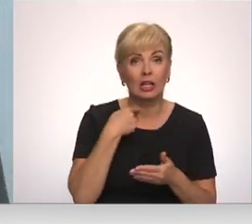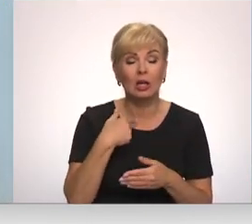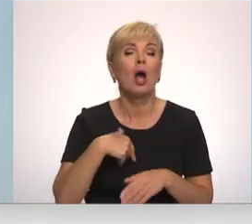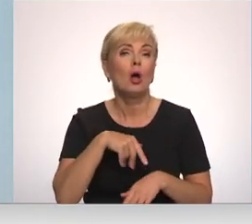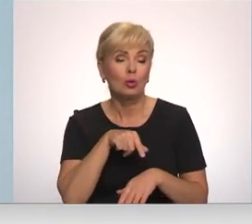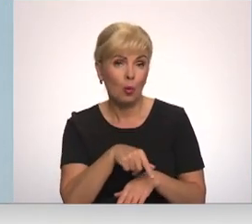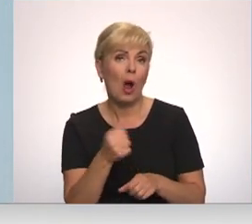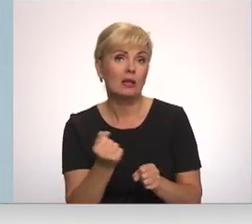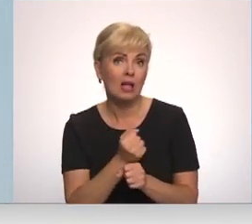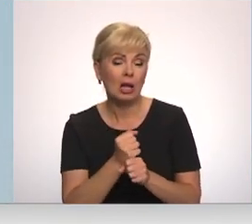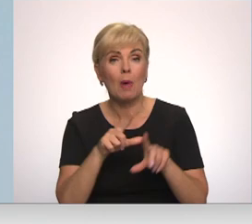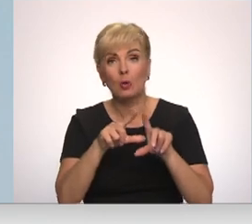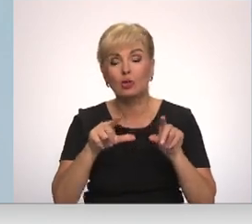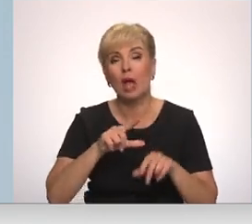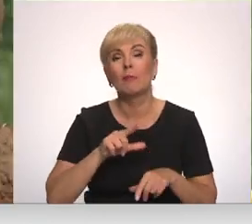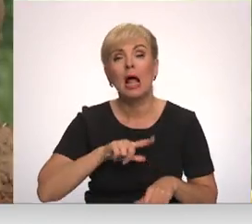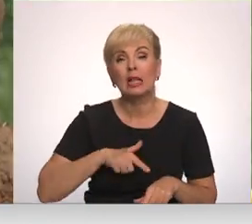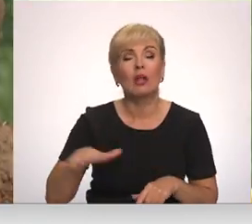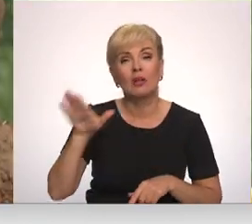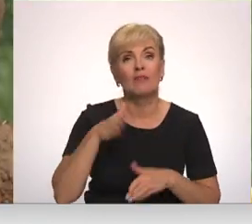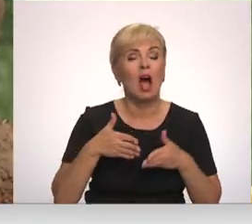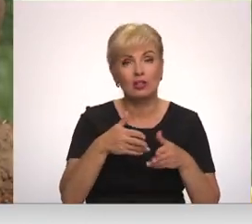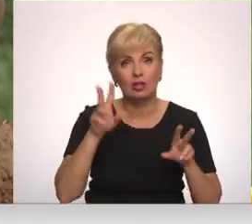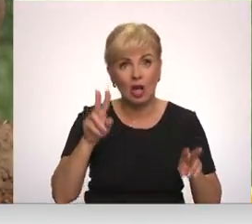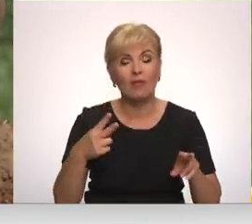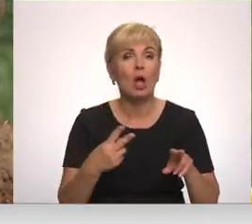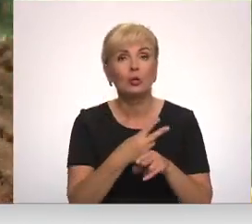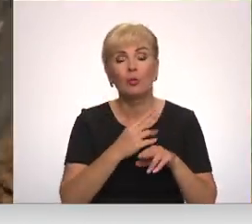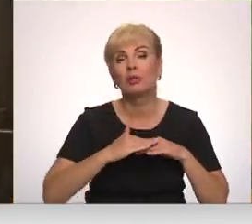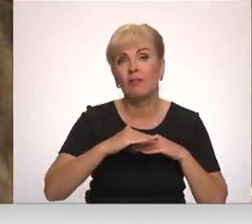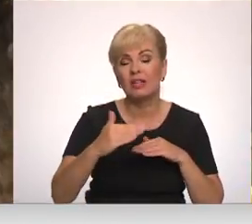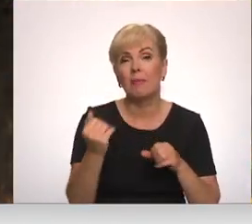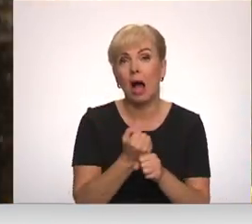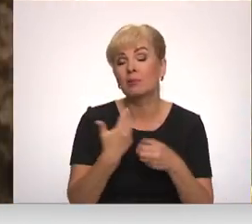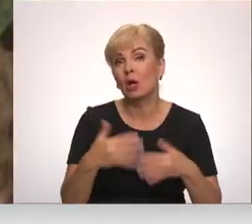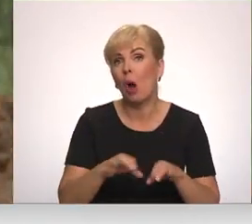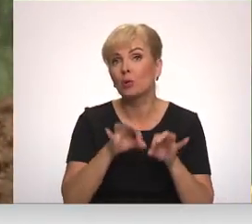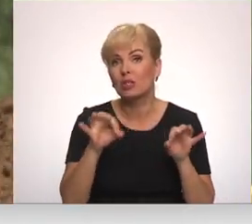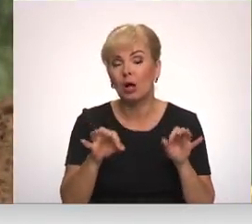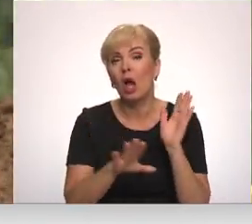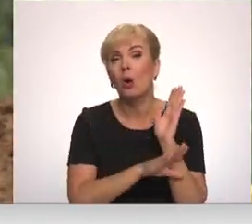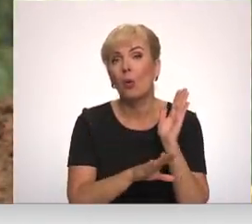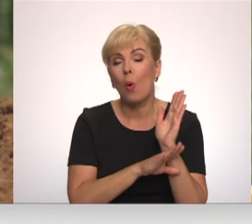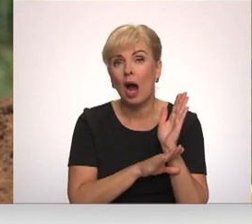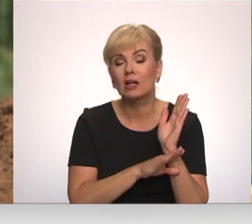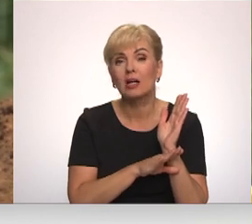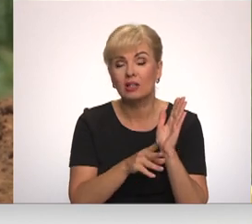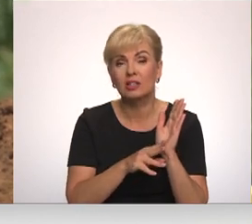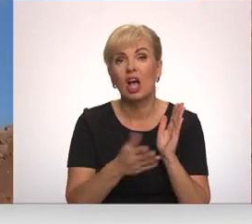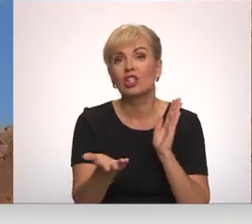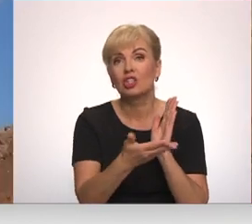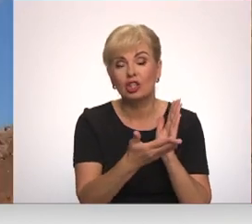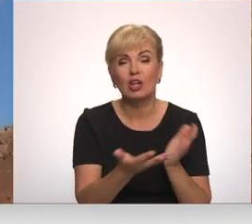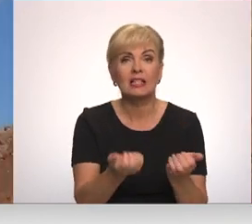doram. Uzņēmums Latvijas valsts ceļi skaidro, ka dubultās virsmas apstrāde jau ir uzsākta un koku ciršanai saņemta pašvaldības